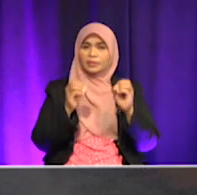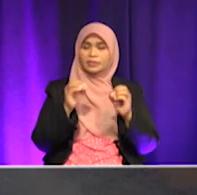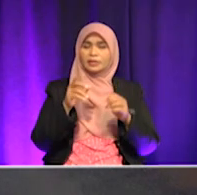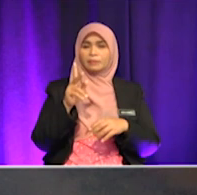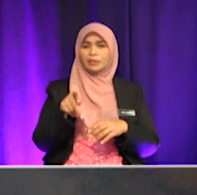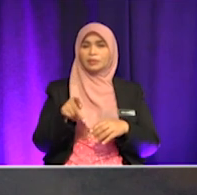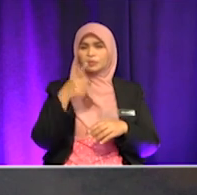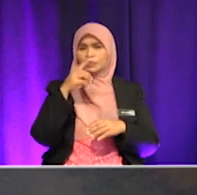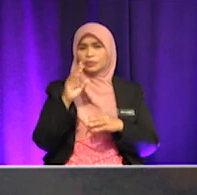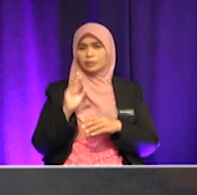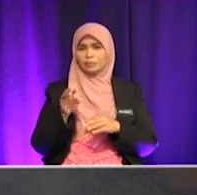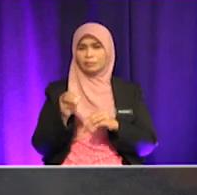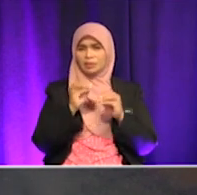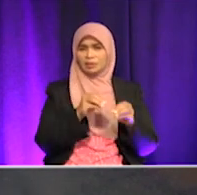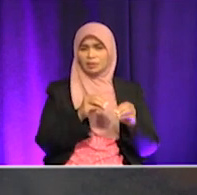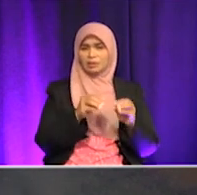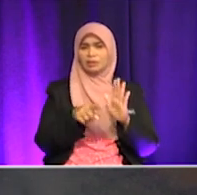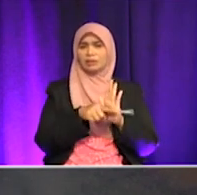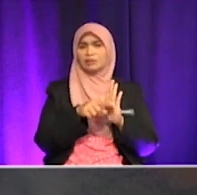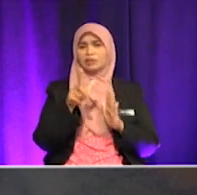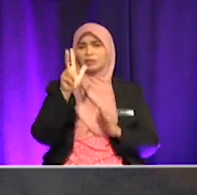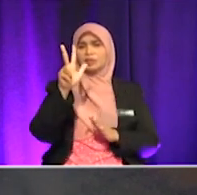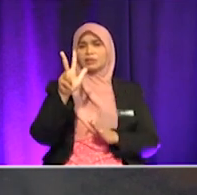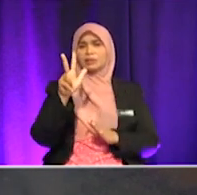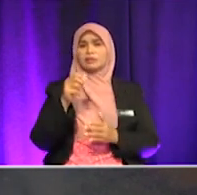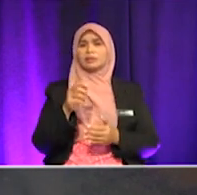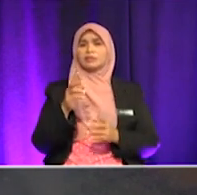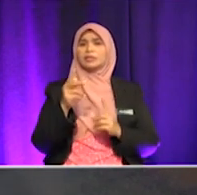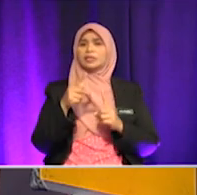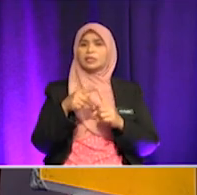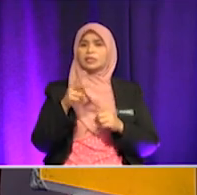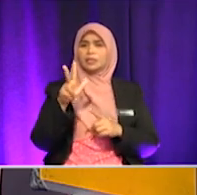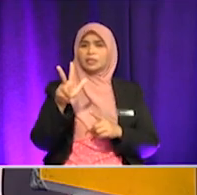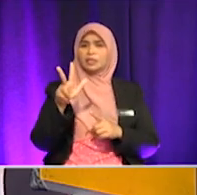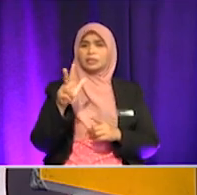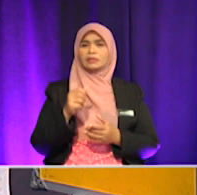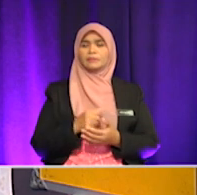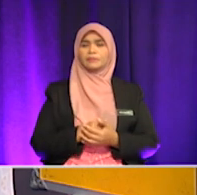untuk kita pindahkan negatif 3 ke T itu kita pakai operasi apa, Cikgu? Kita memang